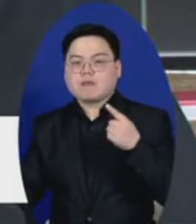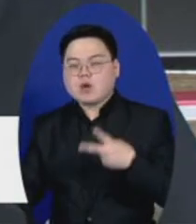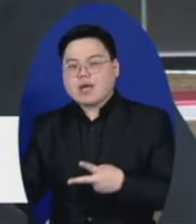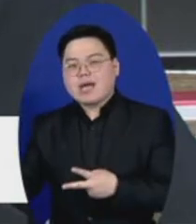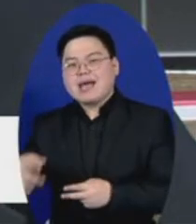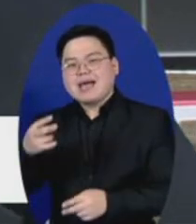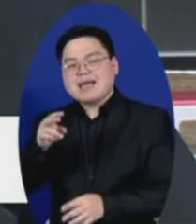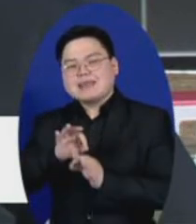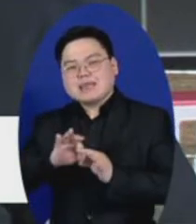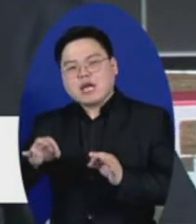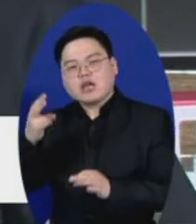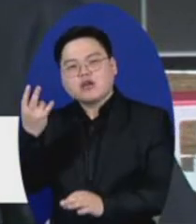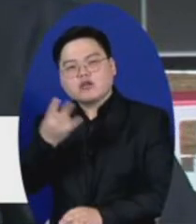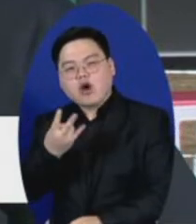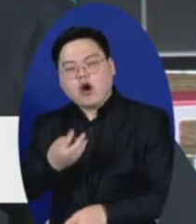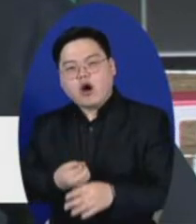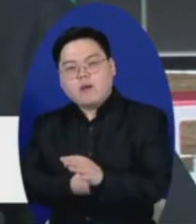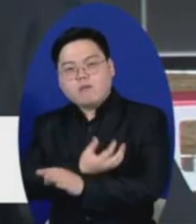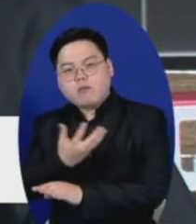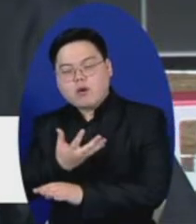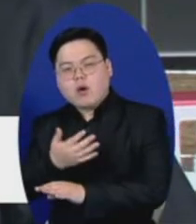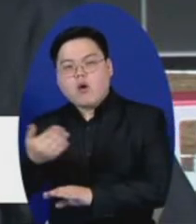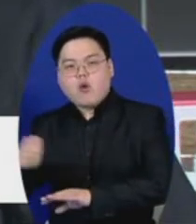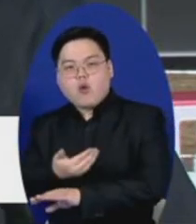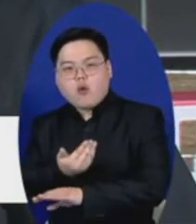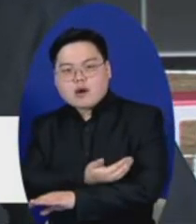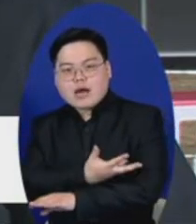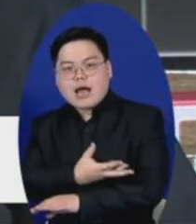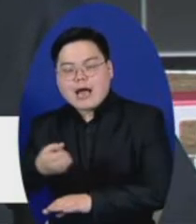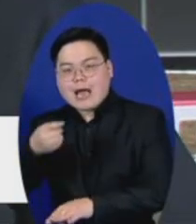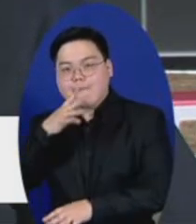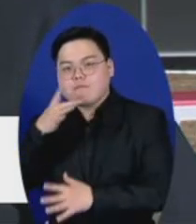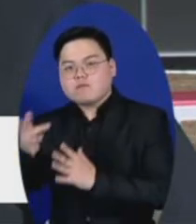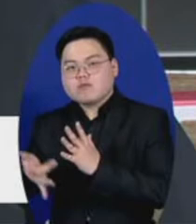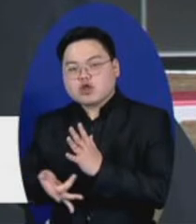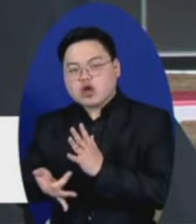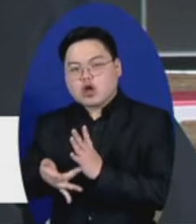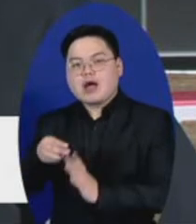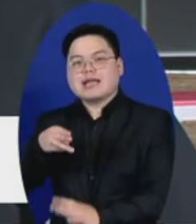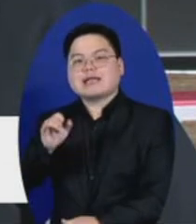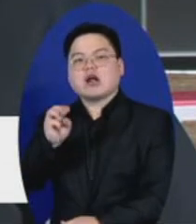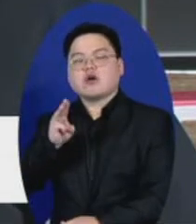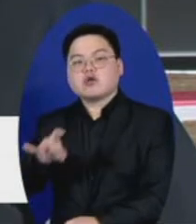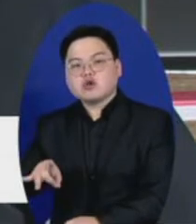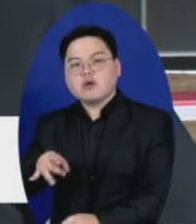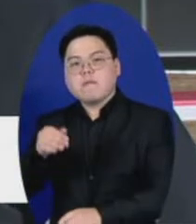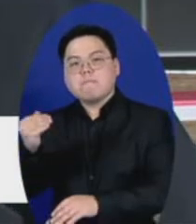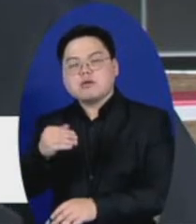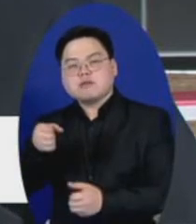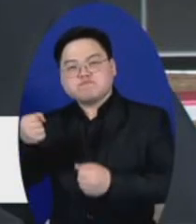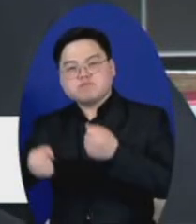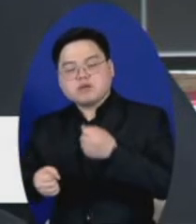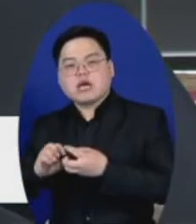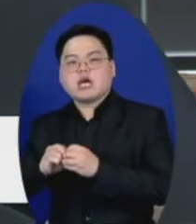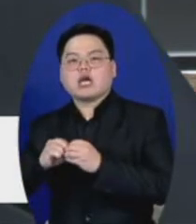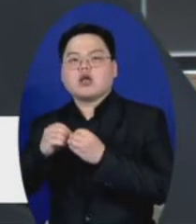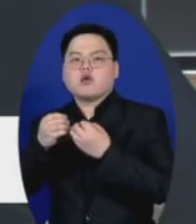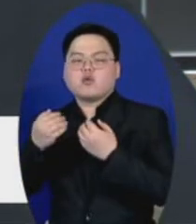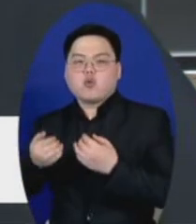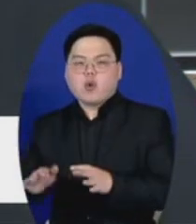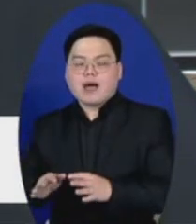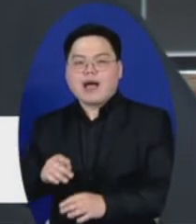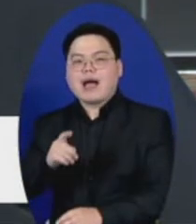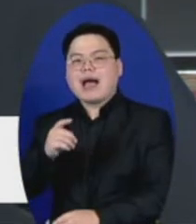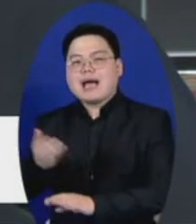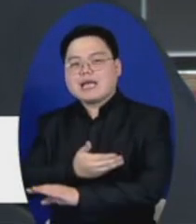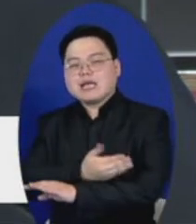доогоо тариалах за хурааж авах энэ тоног төхөөрөмж тракторуудыг бас нийлүүлсэн. За хадлангийн нөөц бүрдүүлэх ногоон